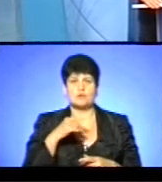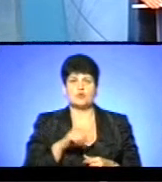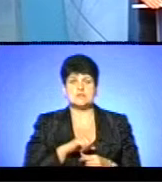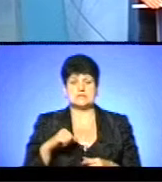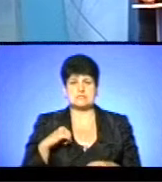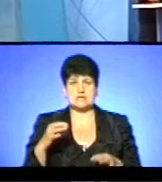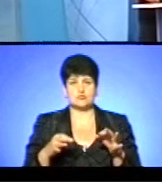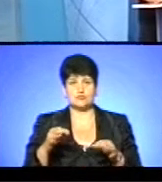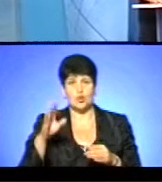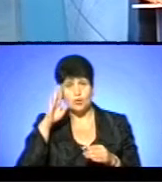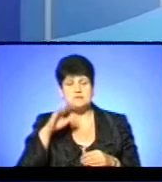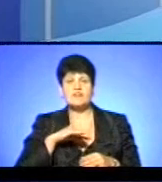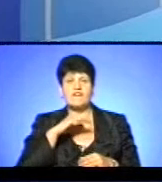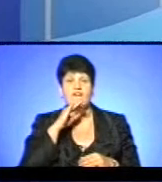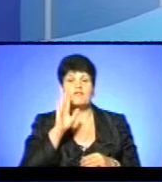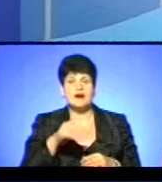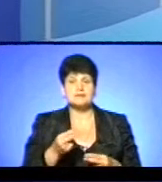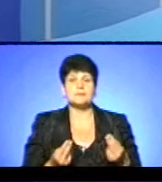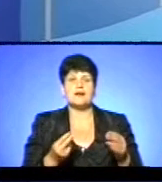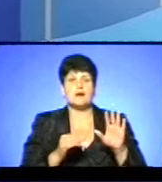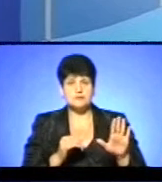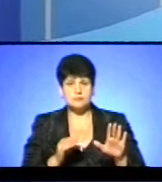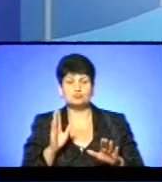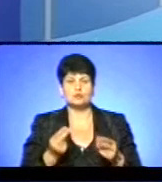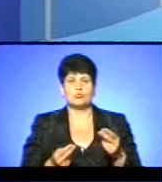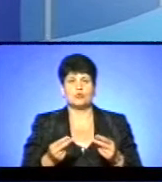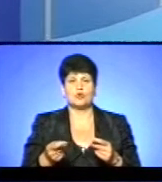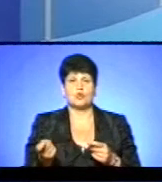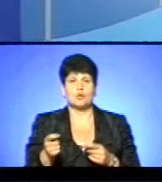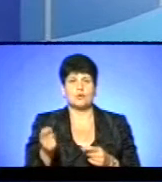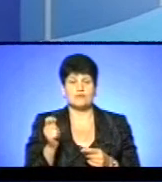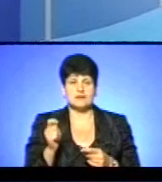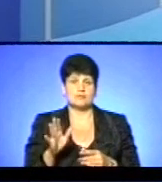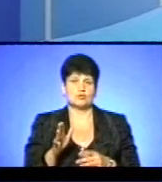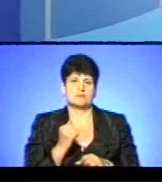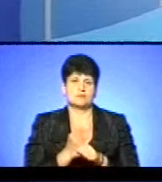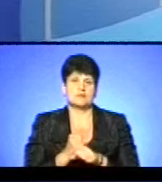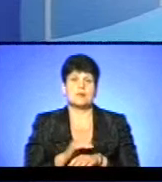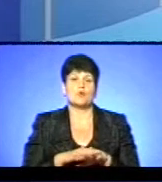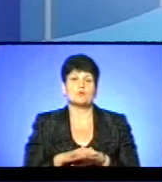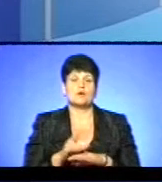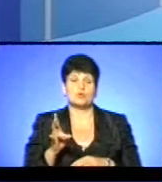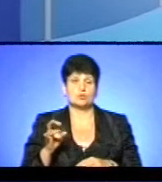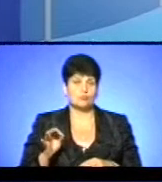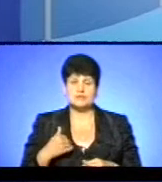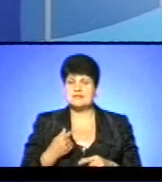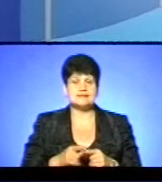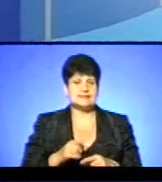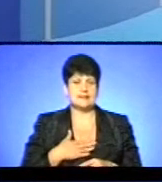десь нам рекомендують, хлопці, хватить з ними цяцькатися, давайте будемо ловити на воді, будемо розправлятися по-народному. Це не є наша ідея, і